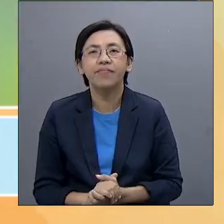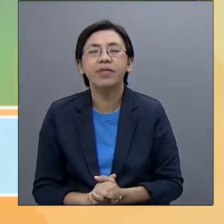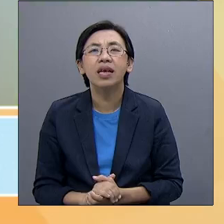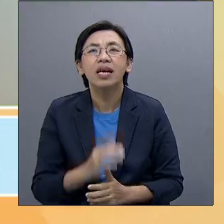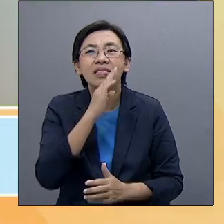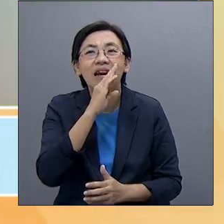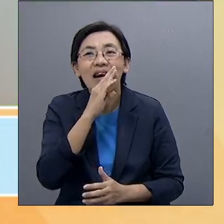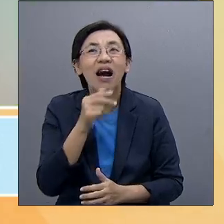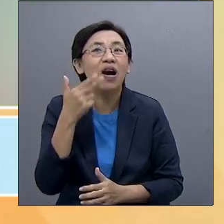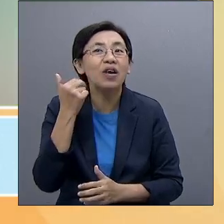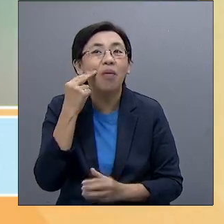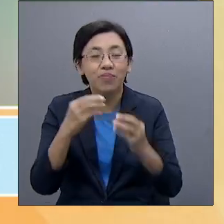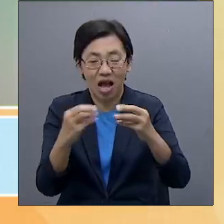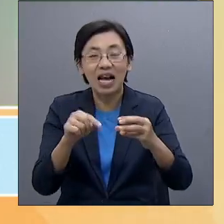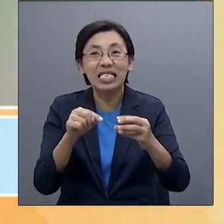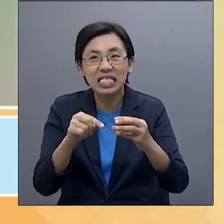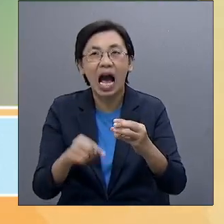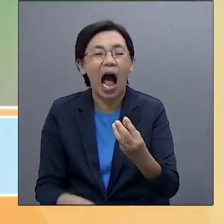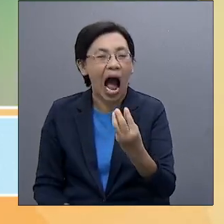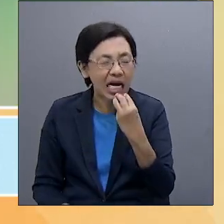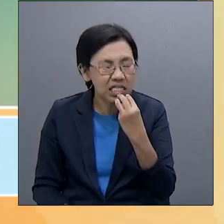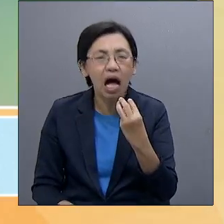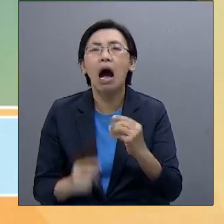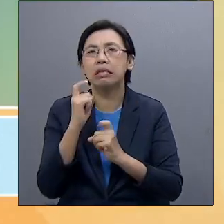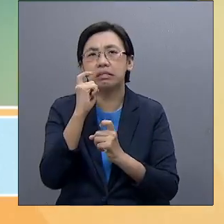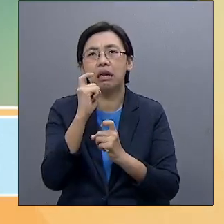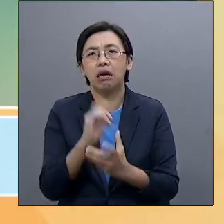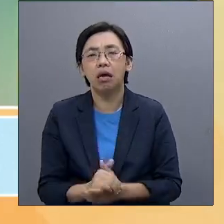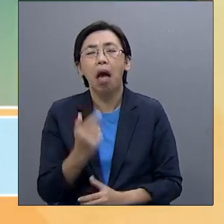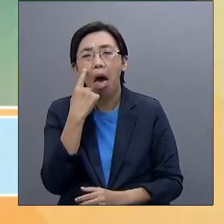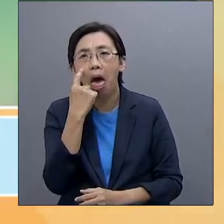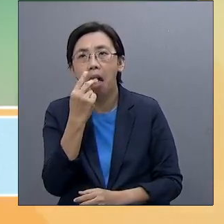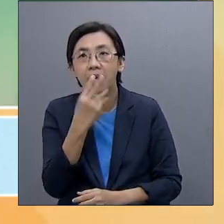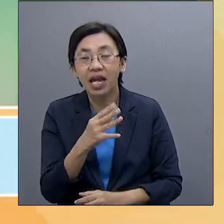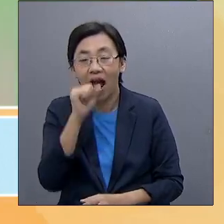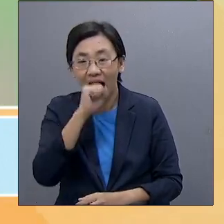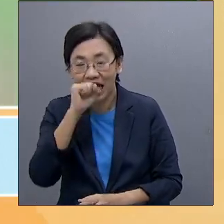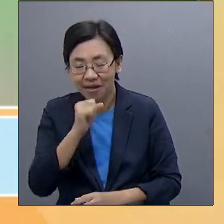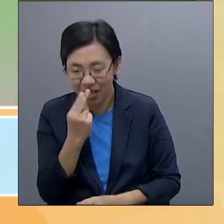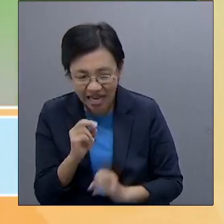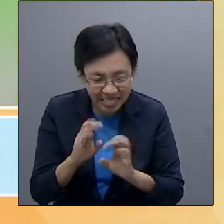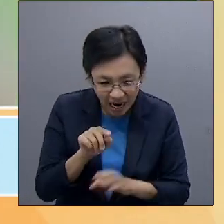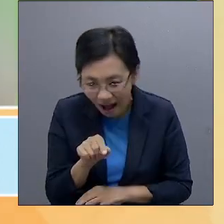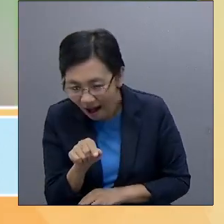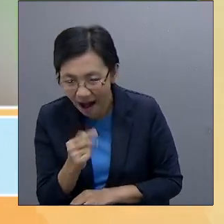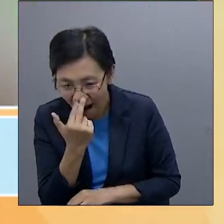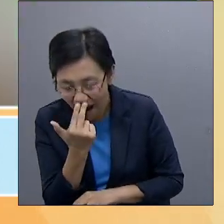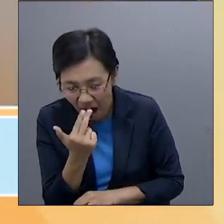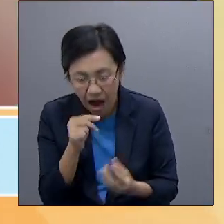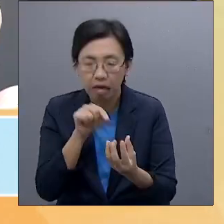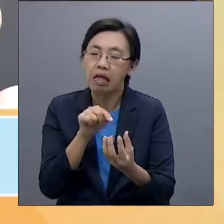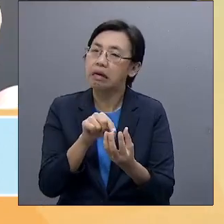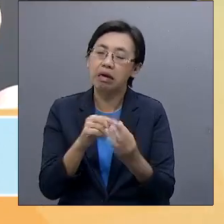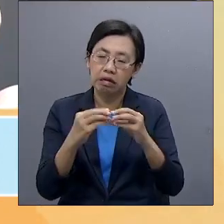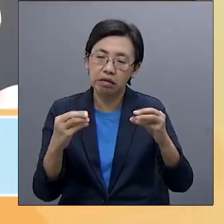ที่อยู่ในขนมกรุบกรอบนี่อันตรายกว่าในไอติมอีกเพราะในไอติมเนี่ยเรายังมองเห็นได้ว่ามีส่วนที่เหลวไหมครับ ครับครับ เพราะฉะ